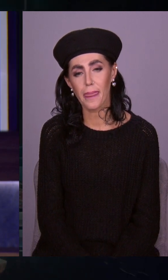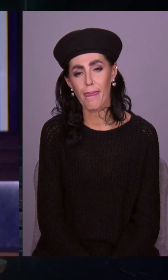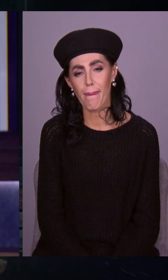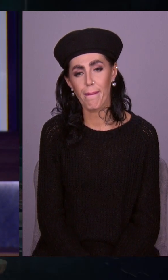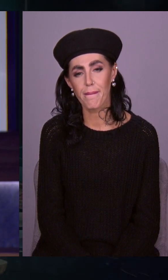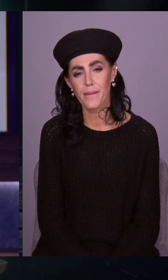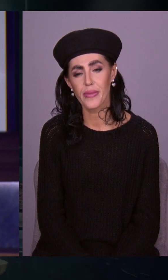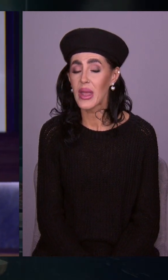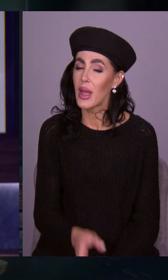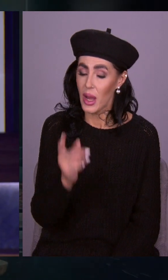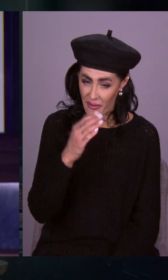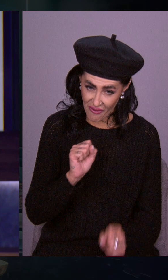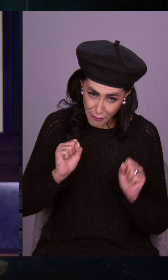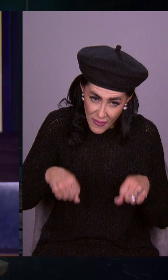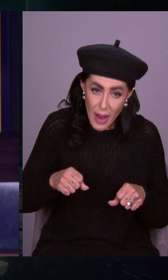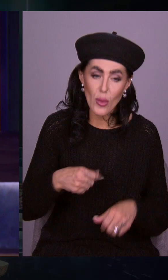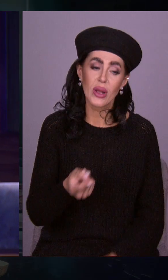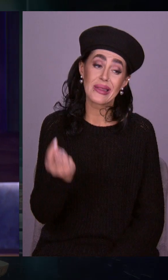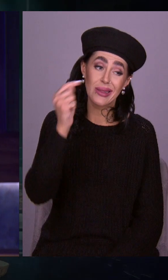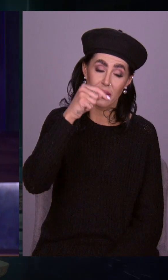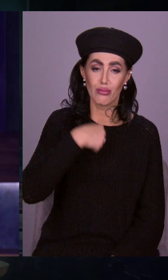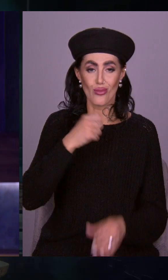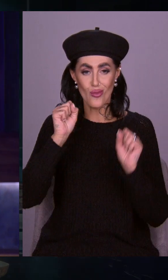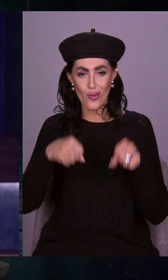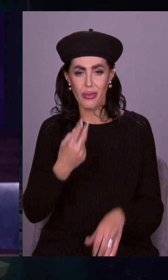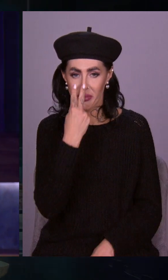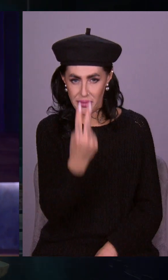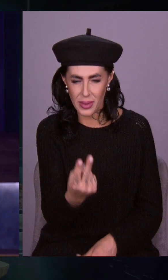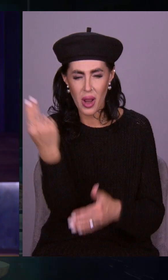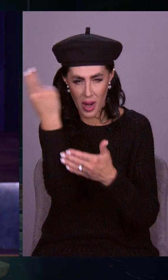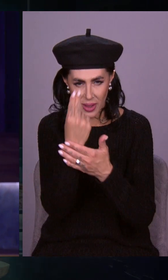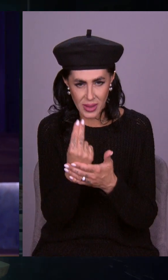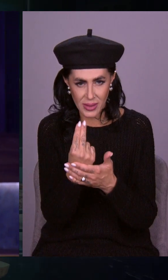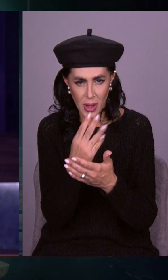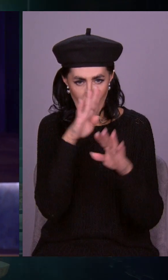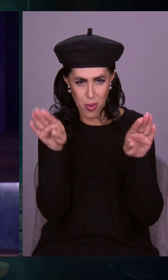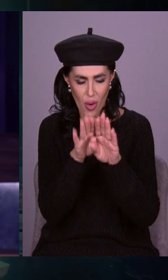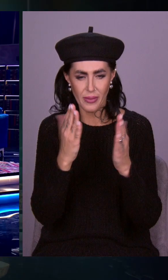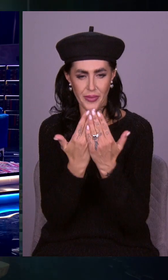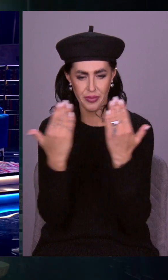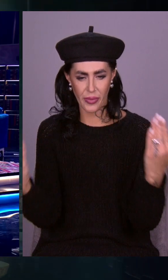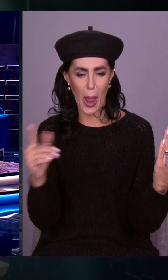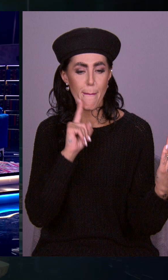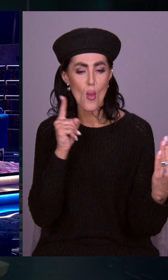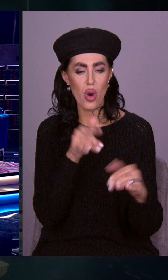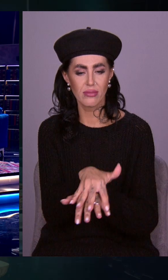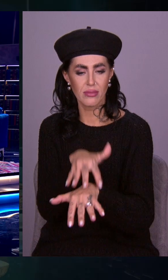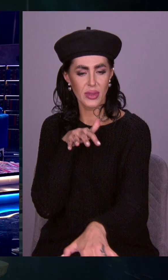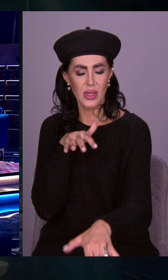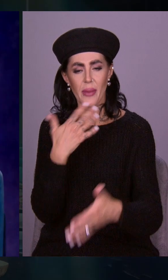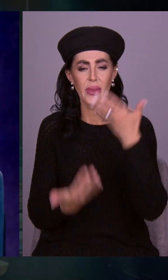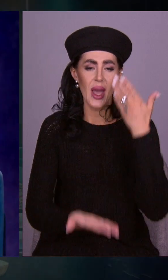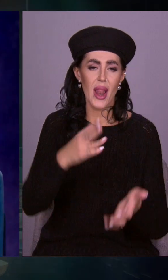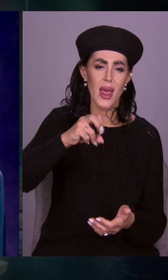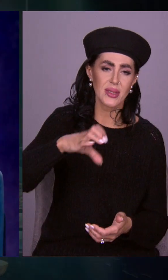Тобто колись, цілком можливо, ми можемо побачити таку картину, як молодь у дворі чи в лісі десь,